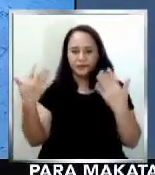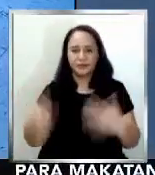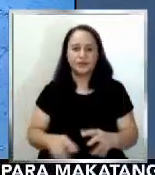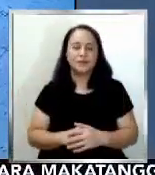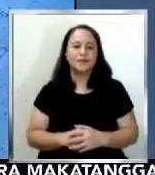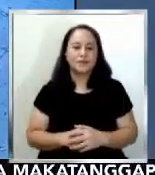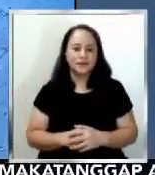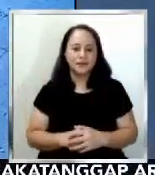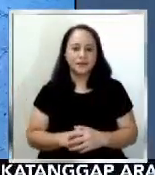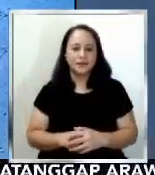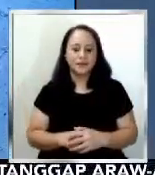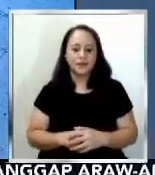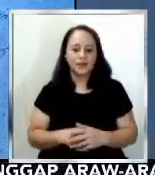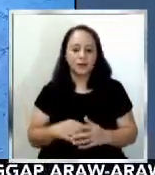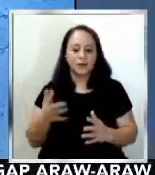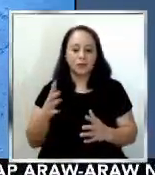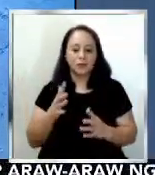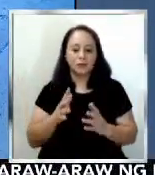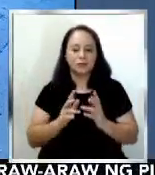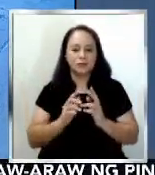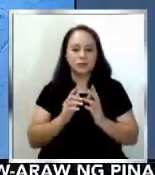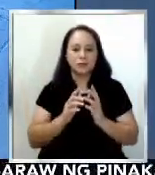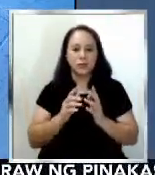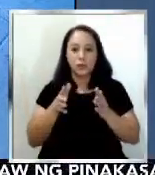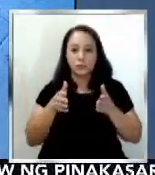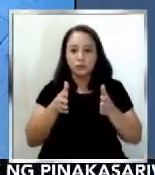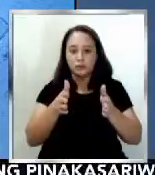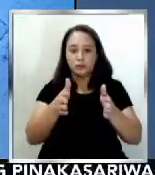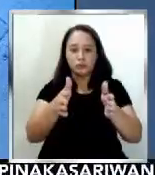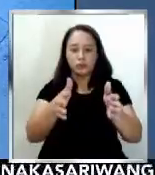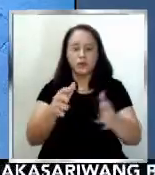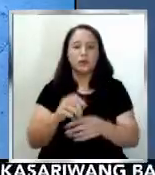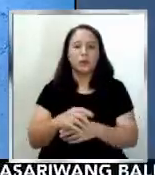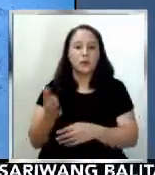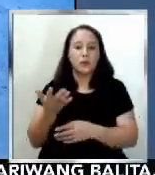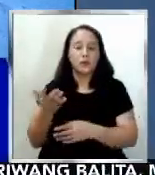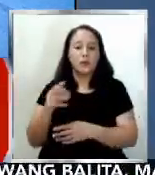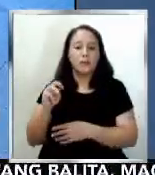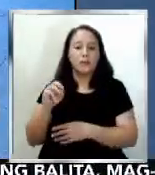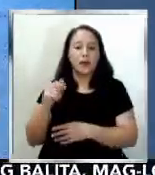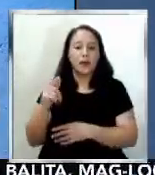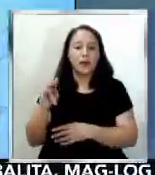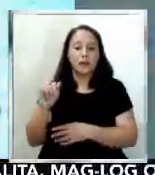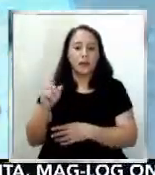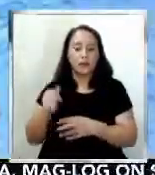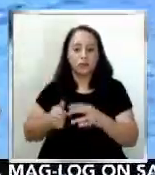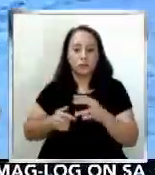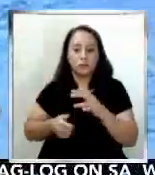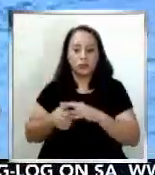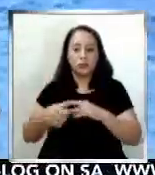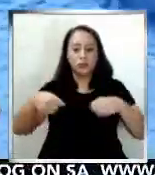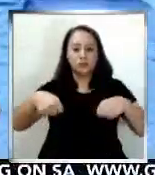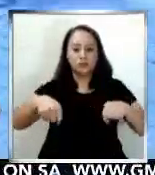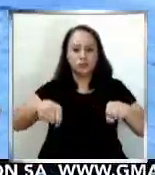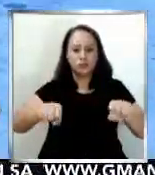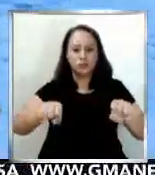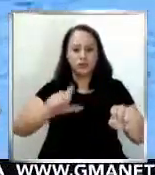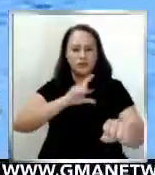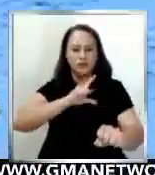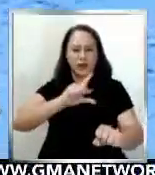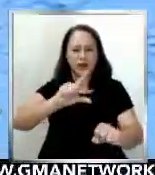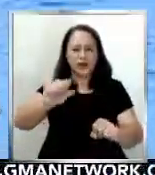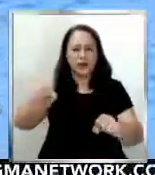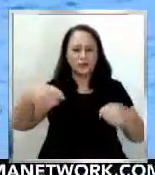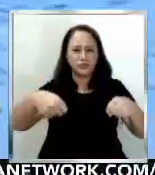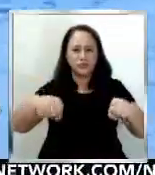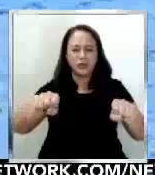Walang dumara ang sasakyan sa highway na ito sa poblasyon Nuro Upi, Maguindanao nang sumulpot ang isang motorsiklo. Sa bilis ng takbo ng rider, nawalan siya